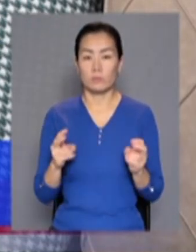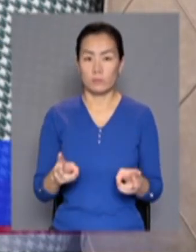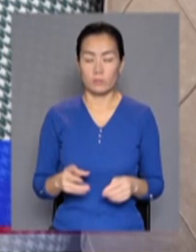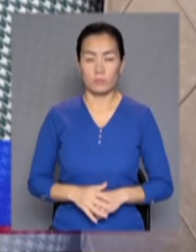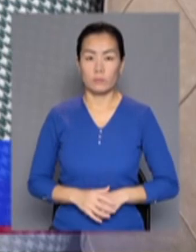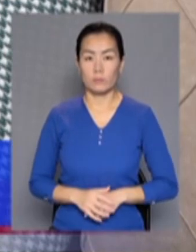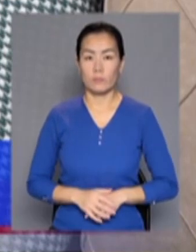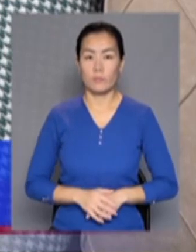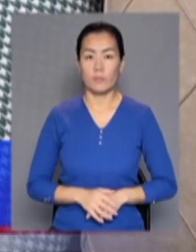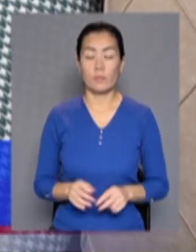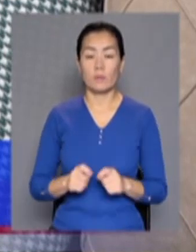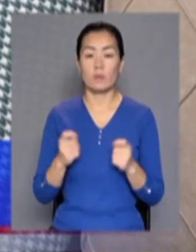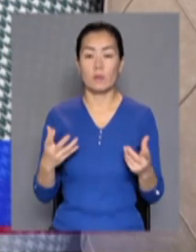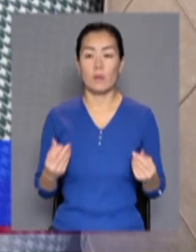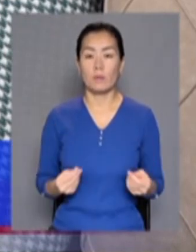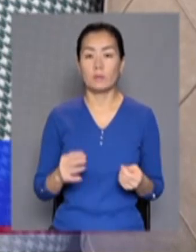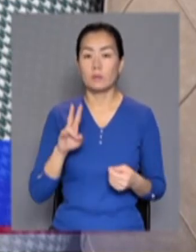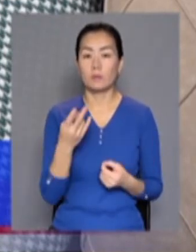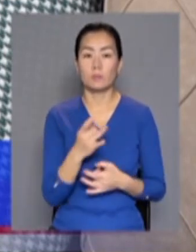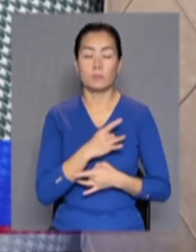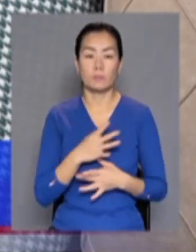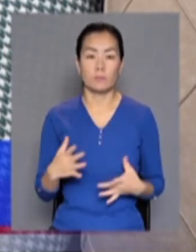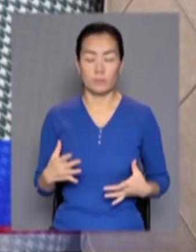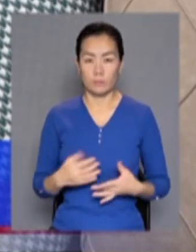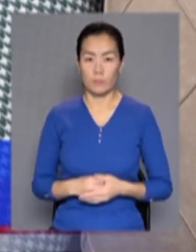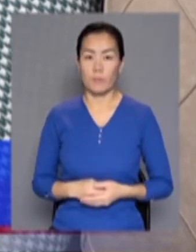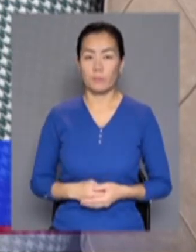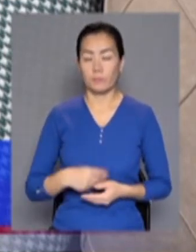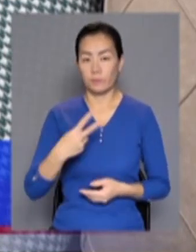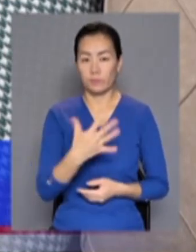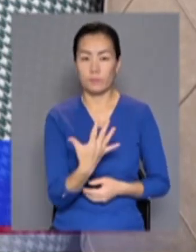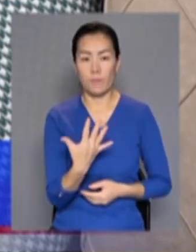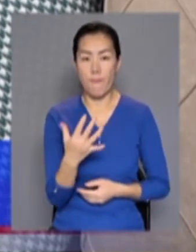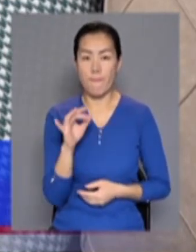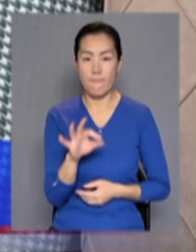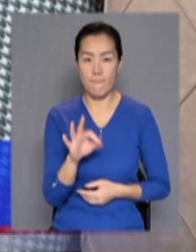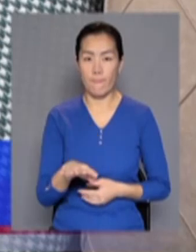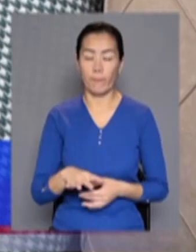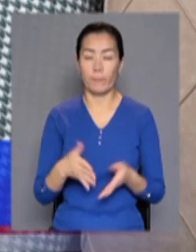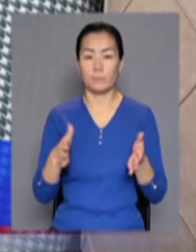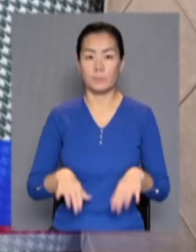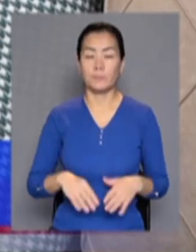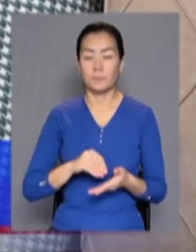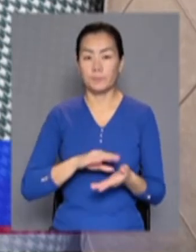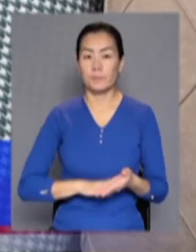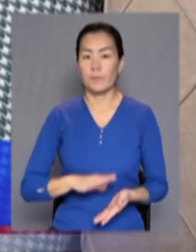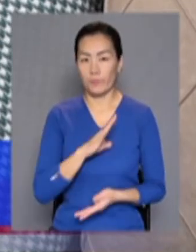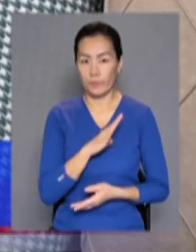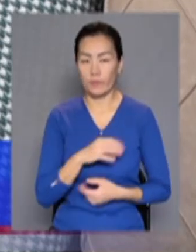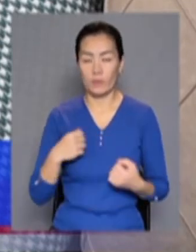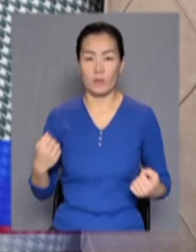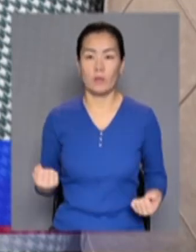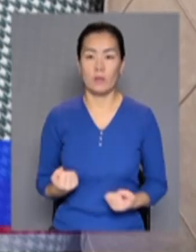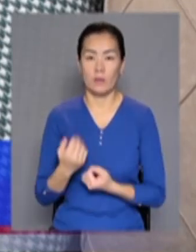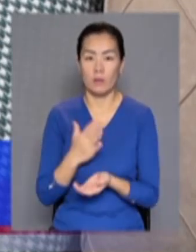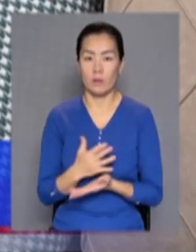өткен жылғы құрылтайда осы ұлттық мереке деп 25 қазанды қалдырайық деген ұсыныс берді, халық соны